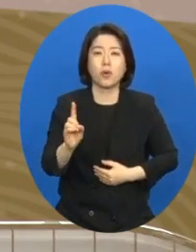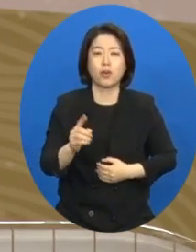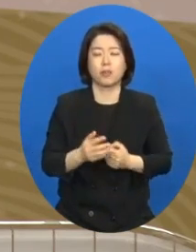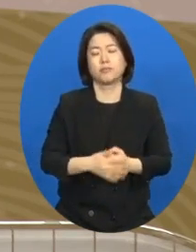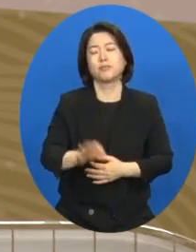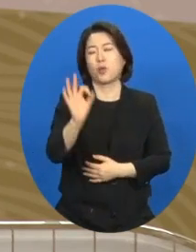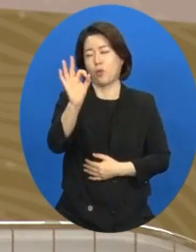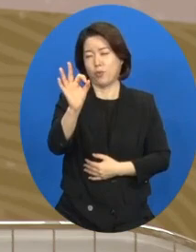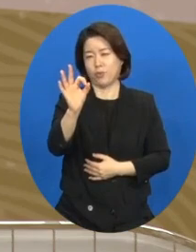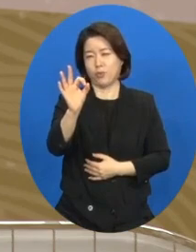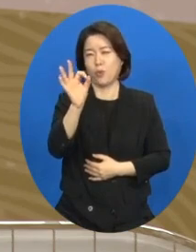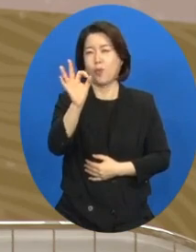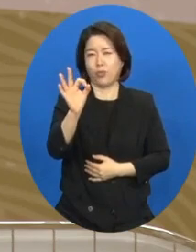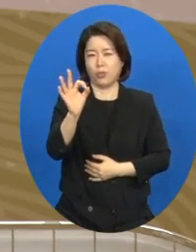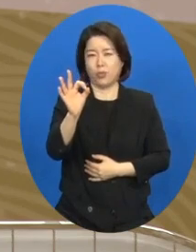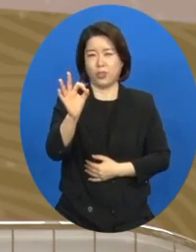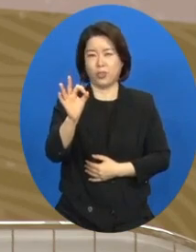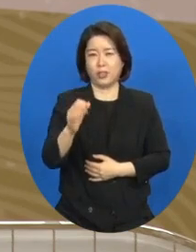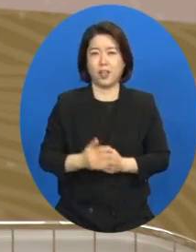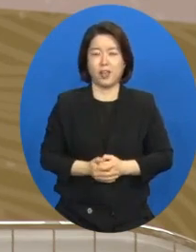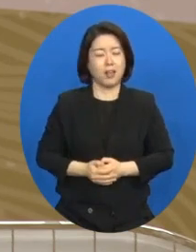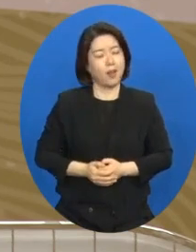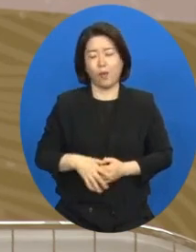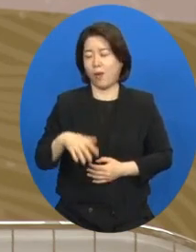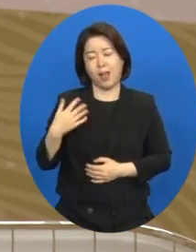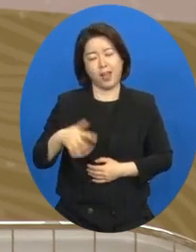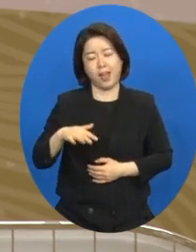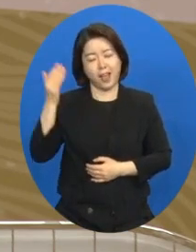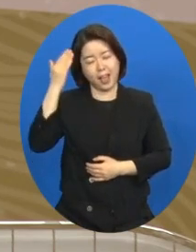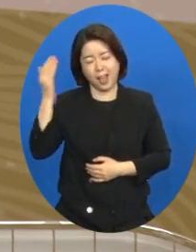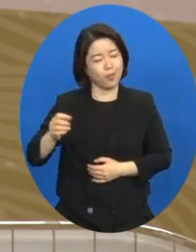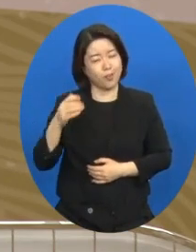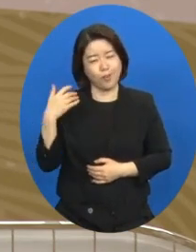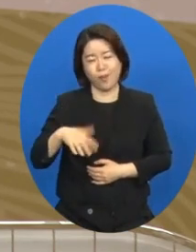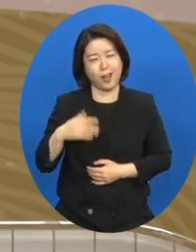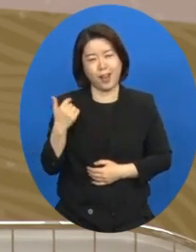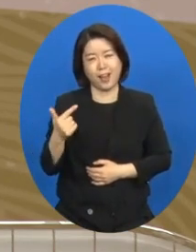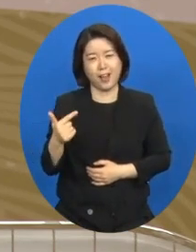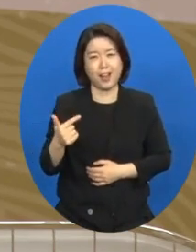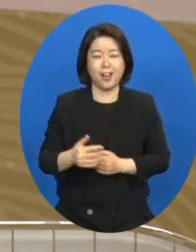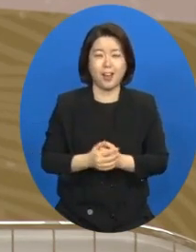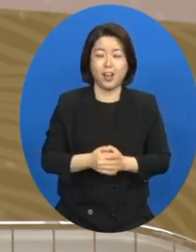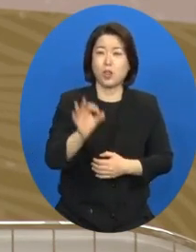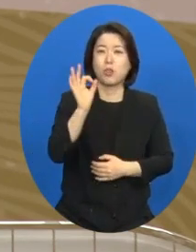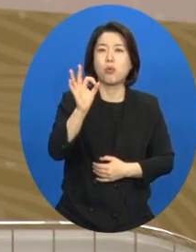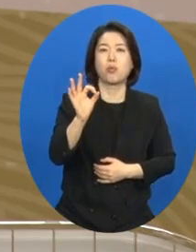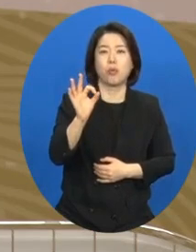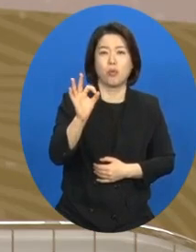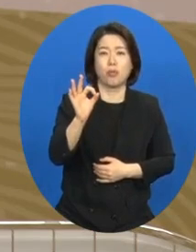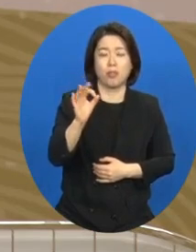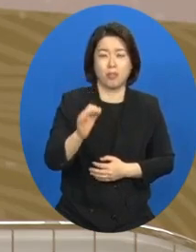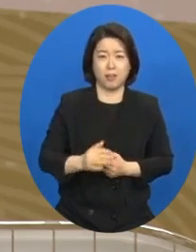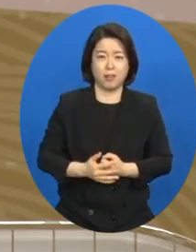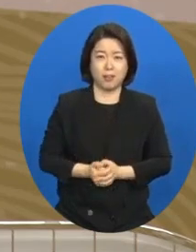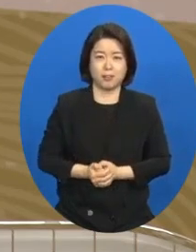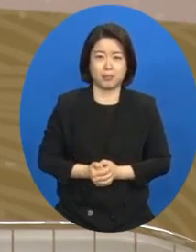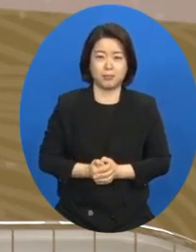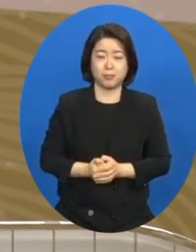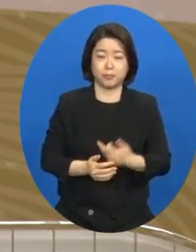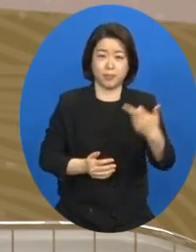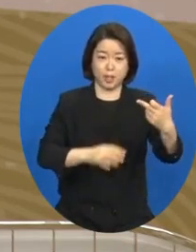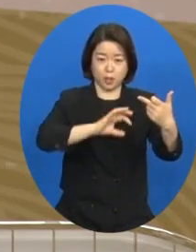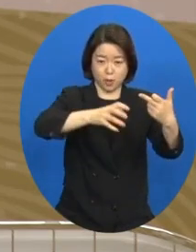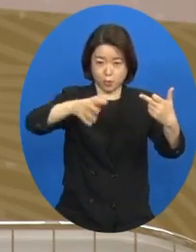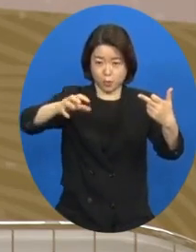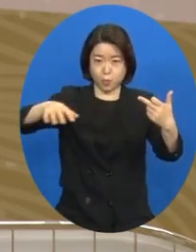돈이 해요 돈 어떻게 나라 탐 대단한 나라요 돈이라는 것 돈 10일 금 나라의